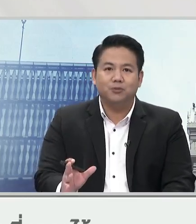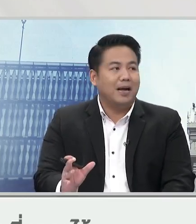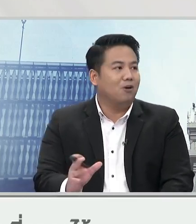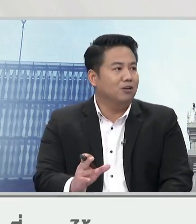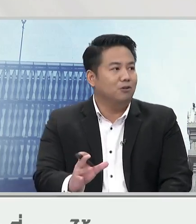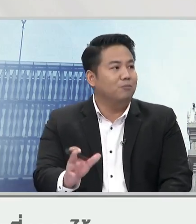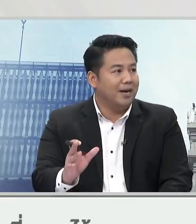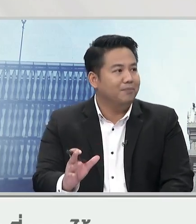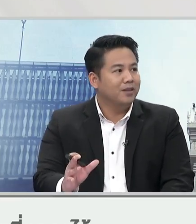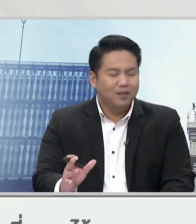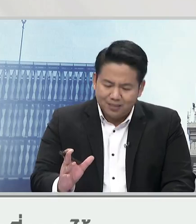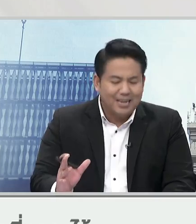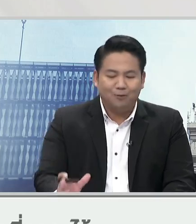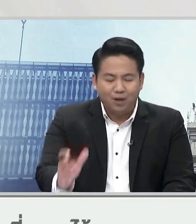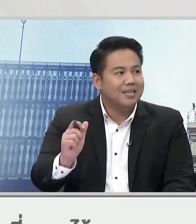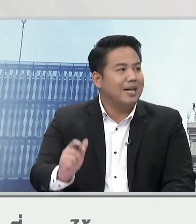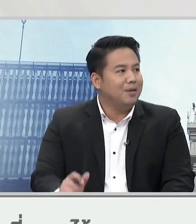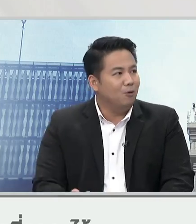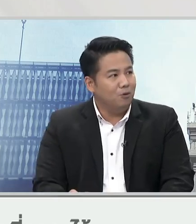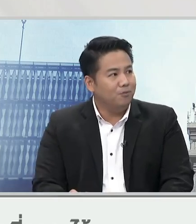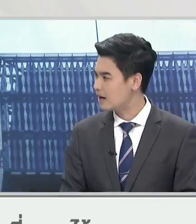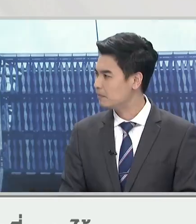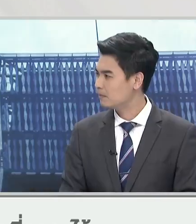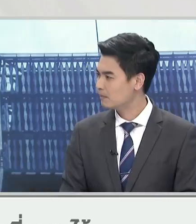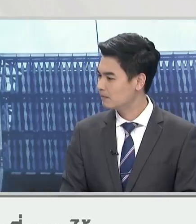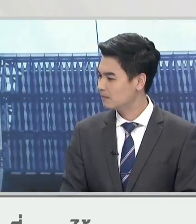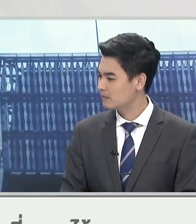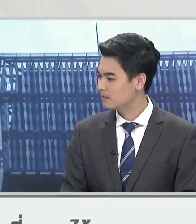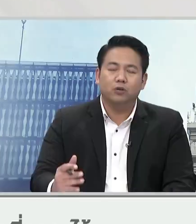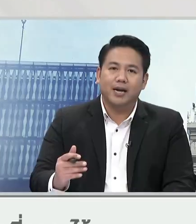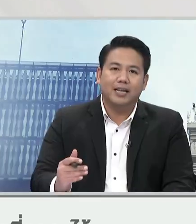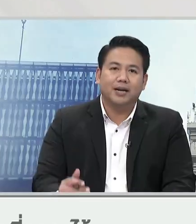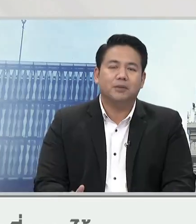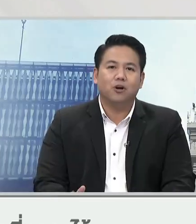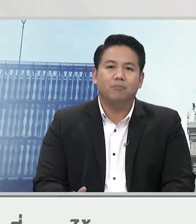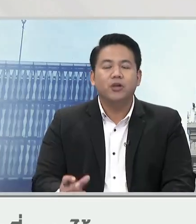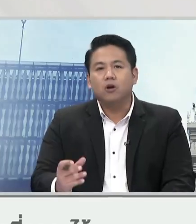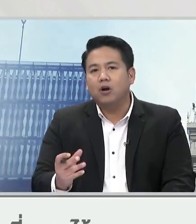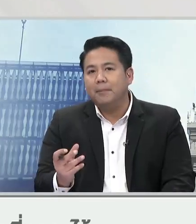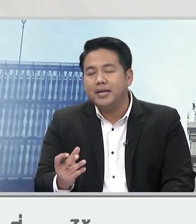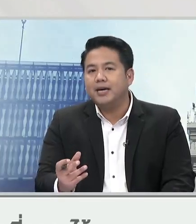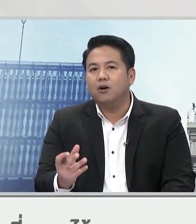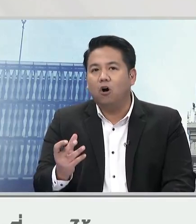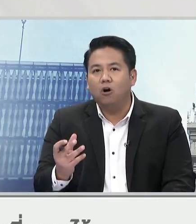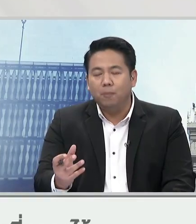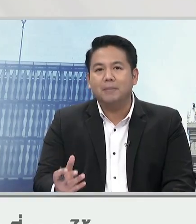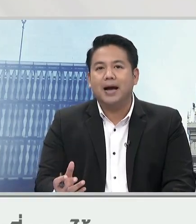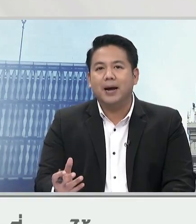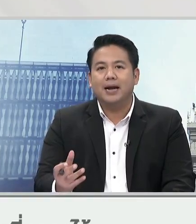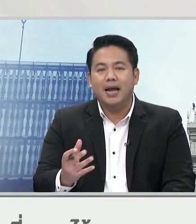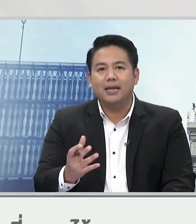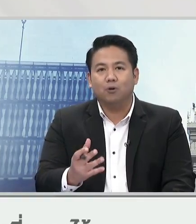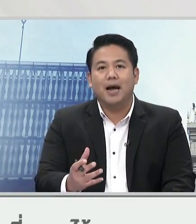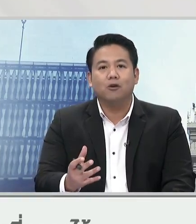ประยุทธ์จะยุบสภาก่อน 2-3วันคือยังไงคุณก็เลือกตั้งปี 66เพราะฉะนั้นกกตหน่วยงานที่รับผิดชอบก็ทำเรื่องของบ